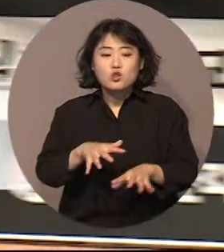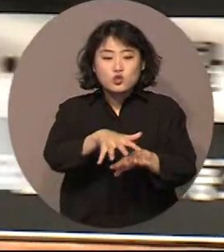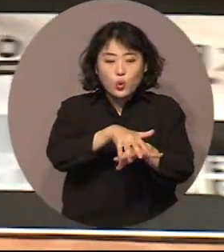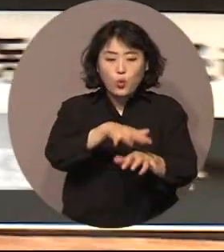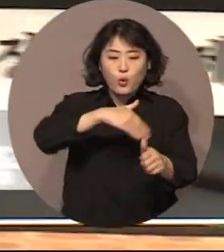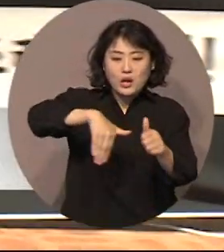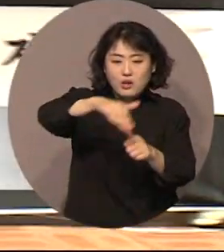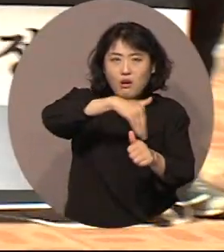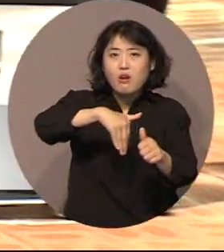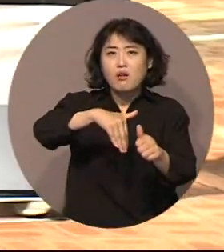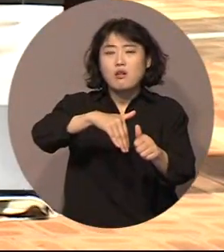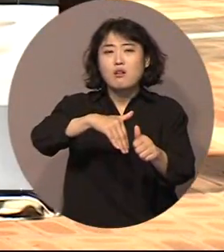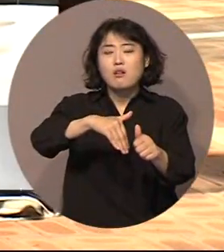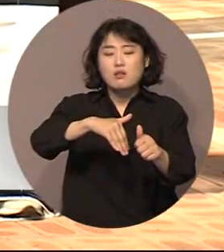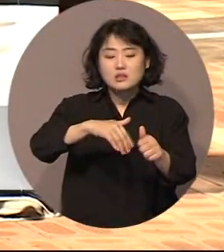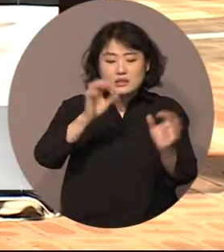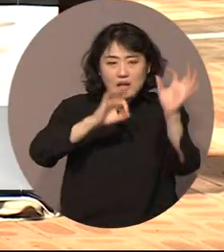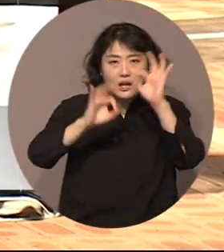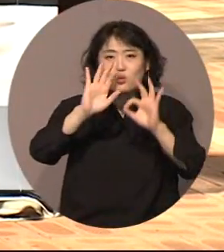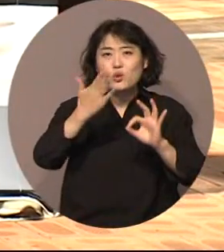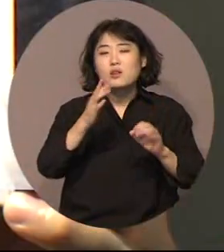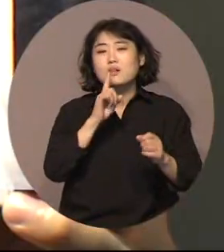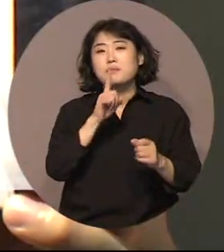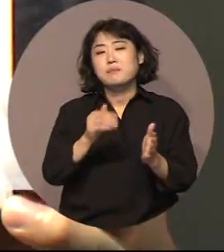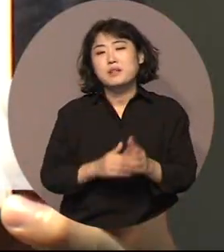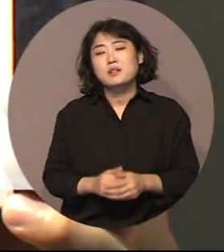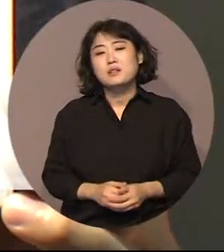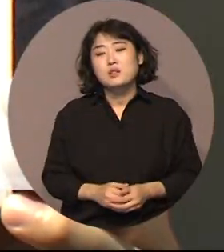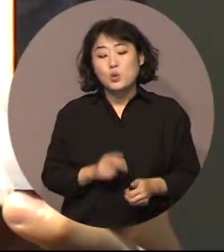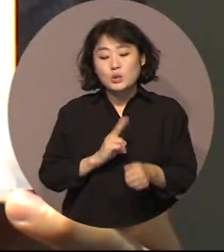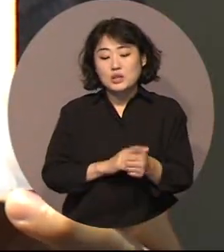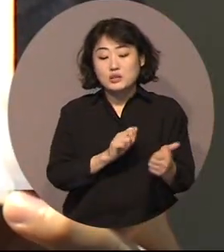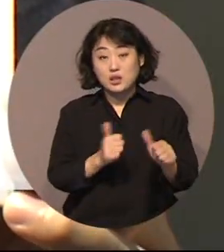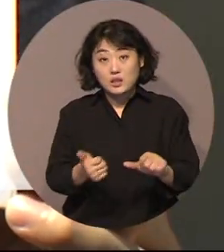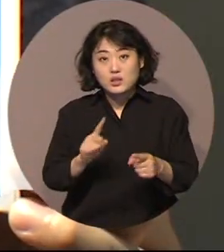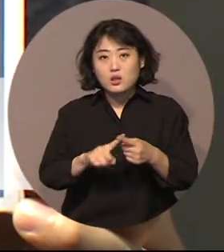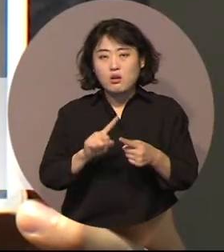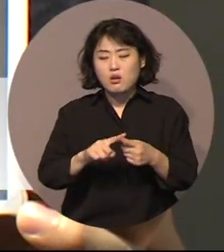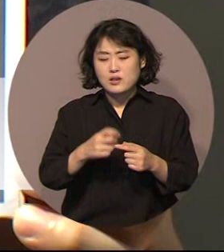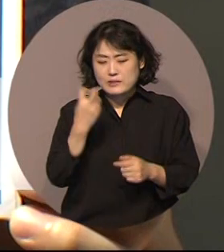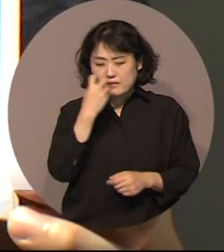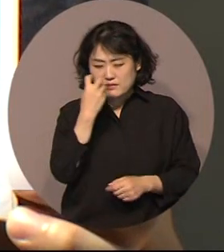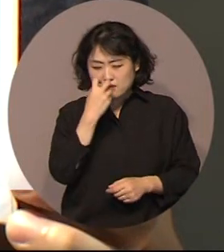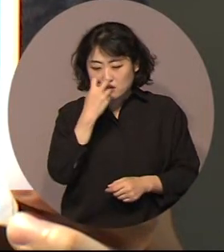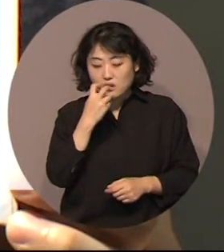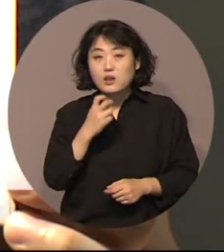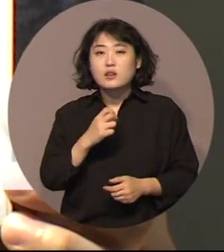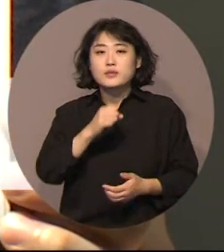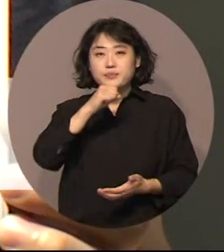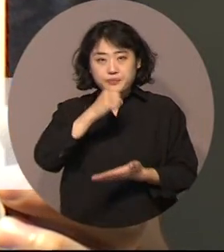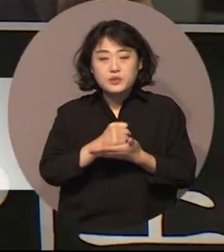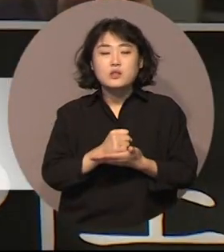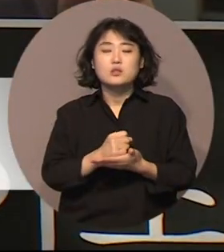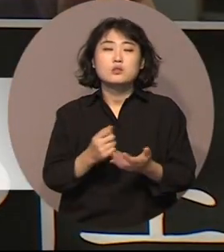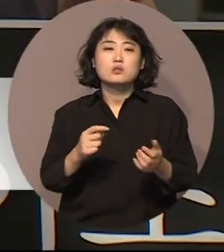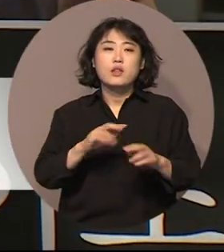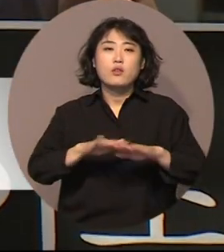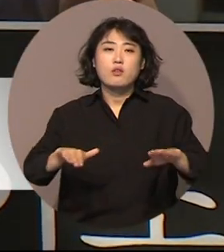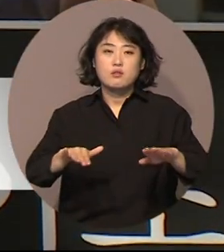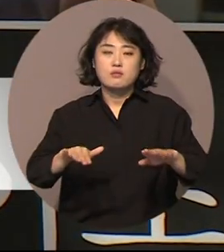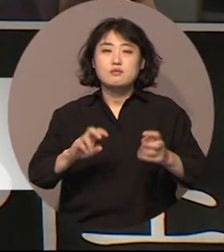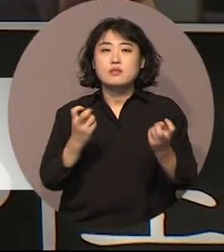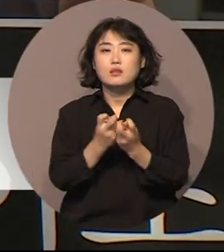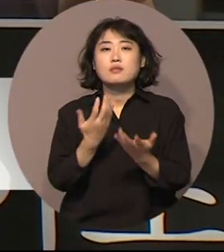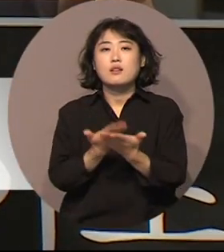구조와 환경을 살펴야 한다며 교육당국이 교사 사망 사건을 면밀히 조사해 합당한 조치를 취하라고 요구했습니다